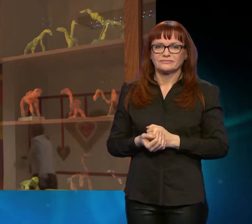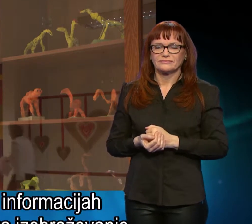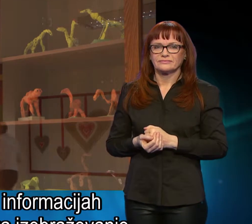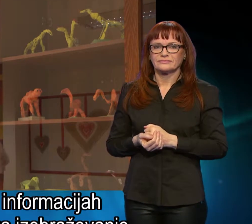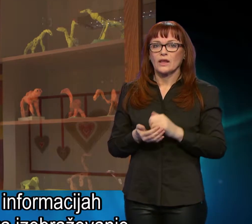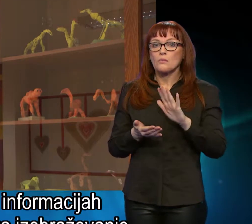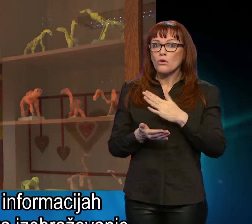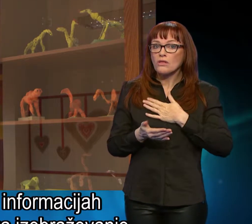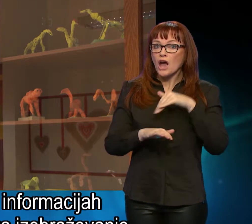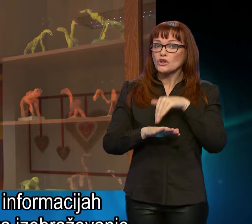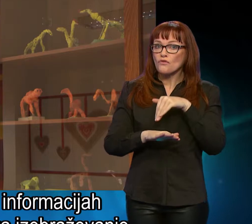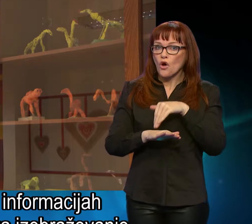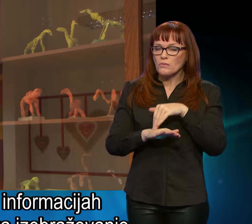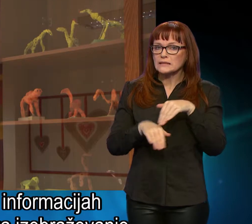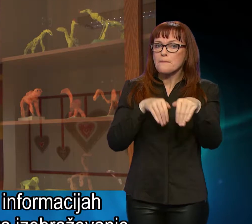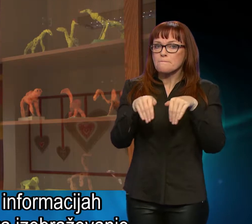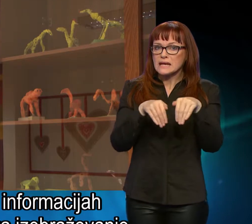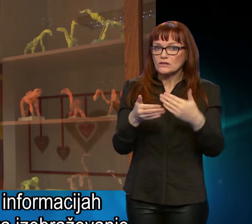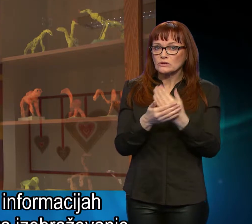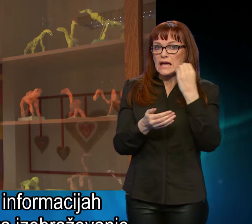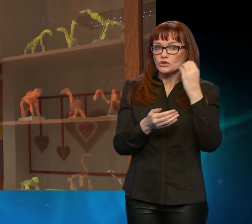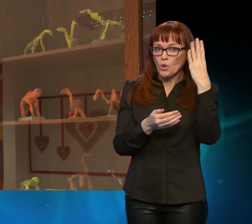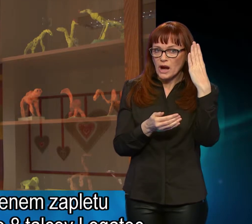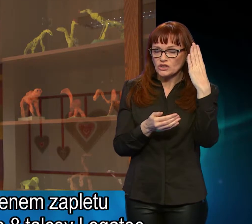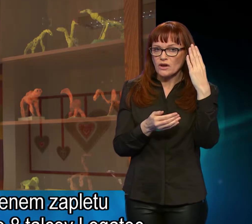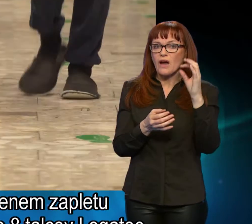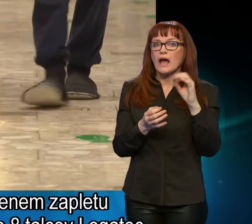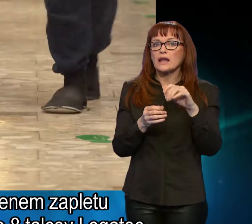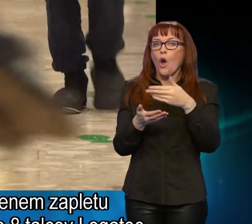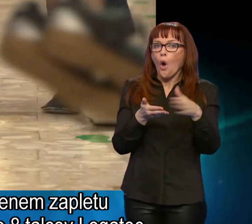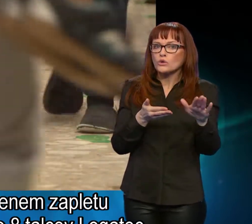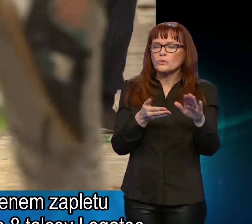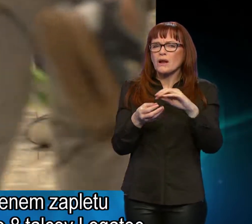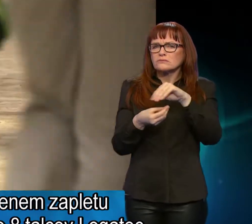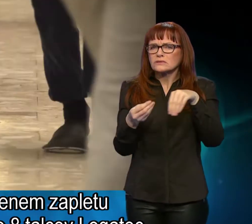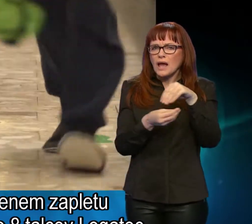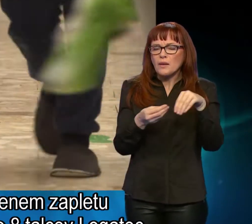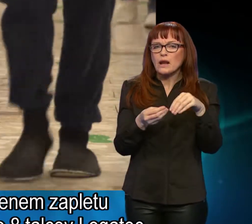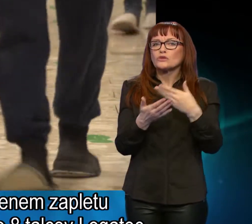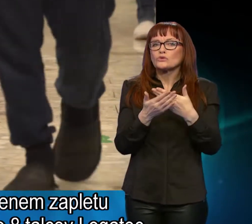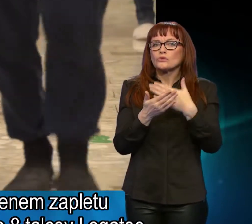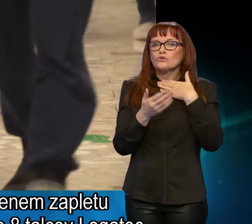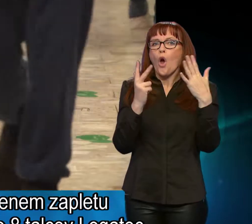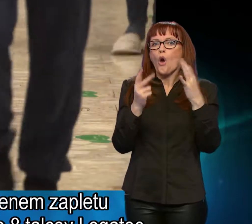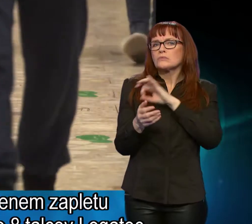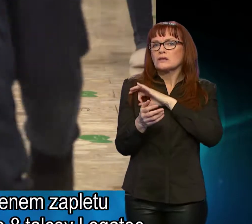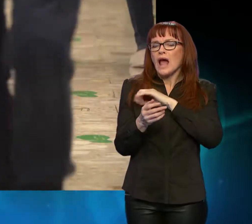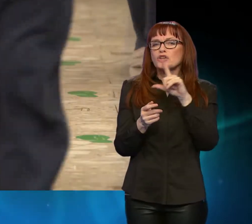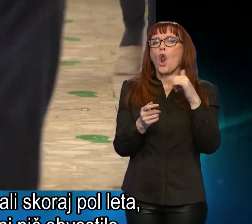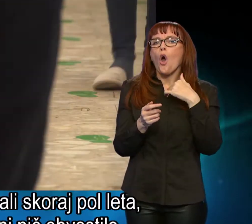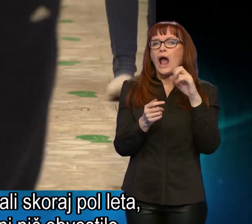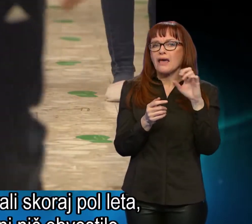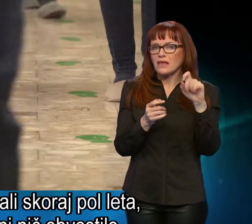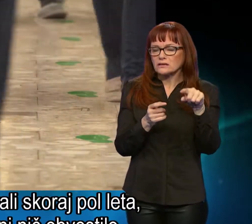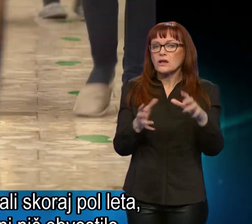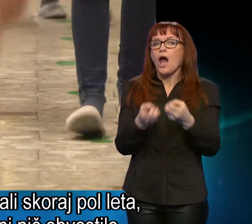Po naših informacijah Ministrstvo za izobraževanje o odpravljenem zapletu z osnovno šolo 8. talcev Logatec, ki